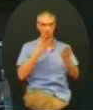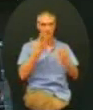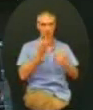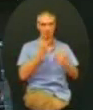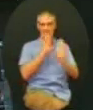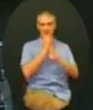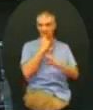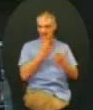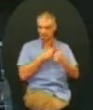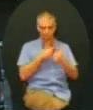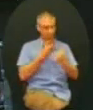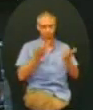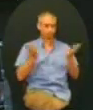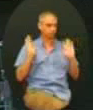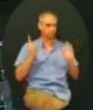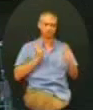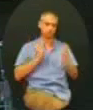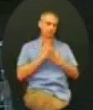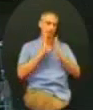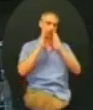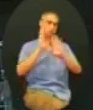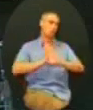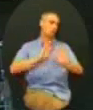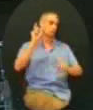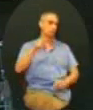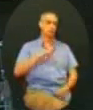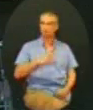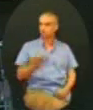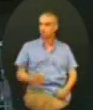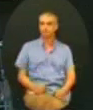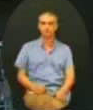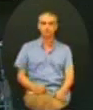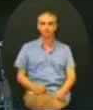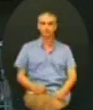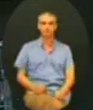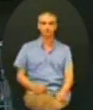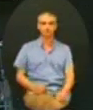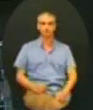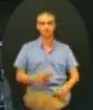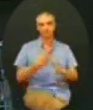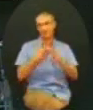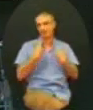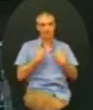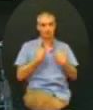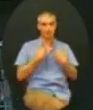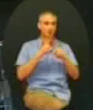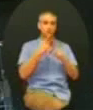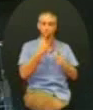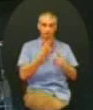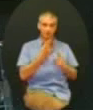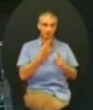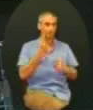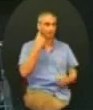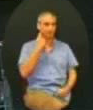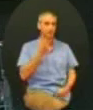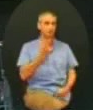הקלטת הסתר וכולי, אני שיתכן איבדתי את האמון בזהב הגלון. אז לא. אבל זה רק אני. אוקיי. וכפי שאמרתי, וניר, תקשיב,